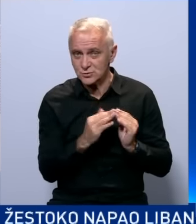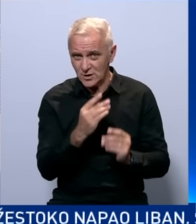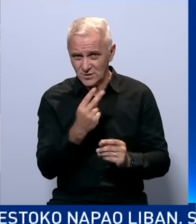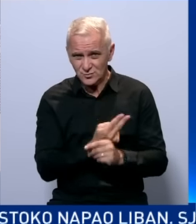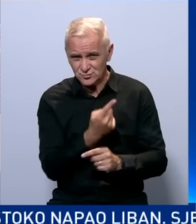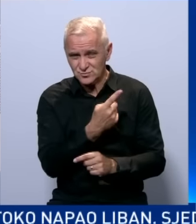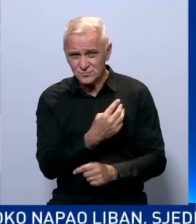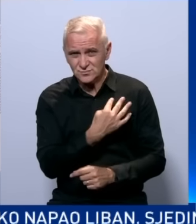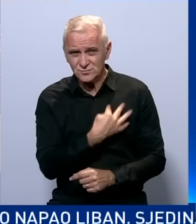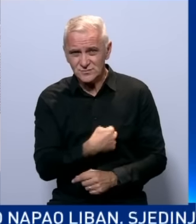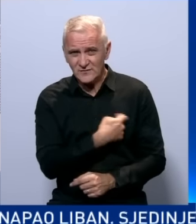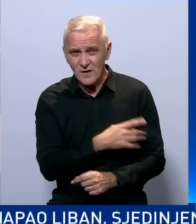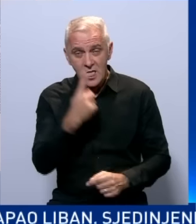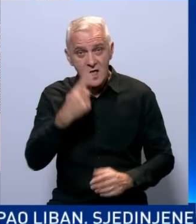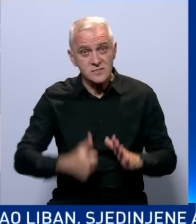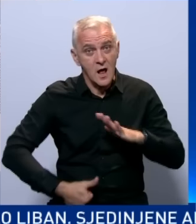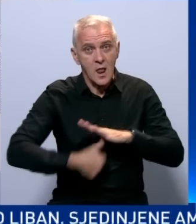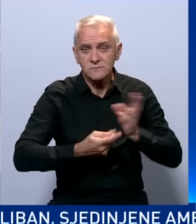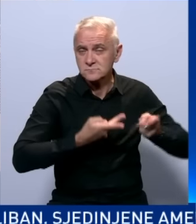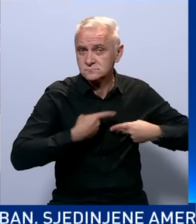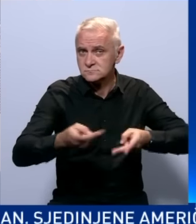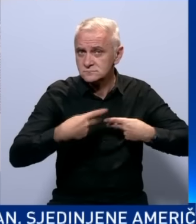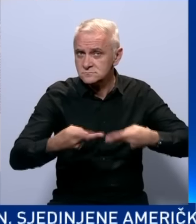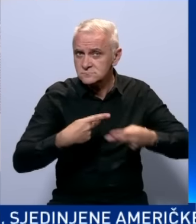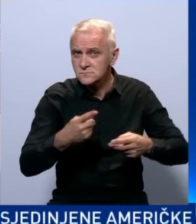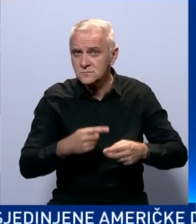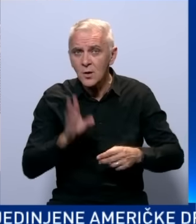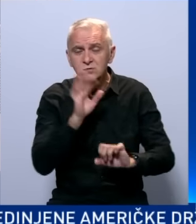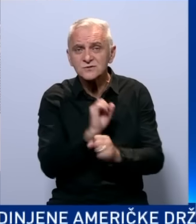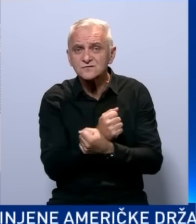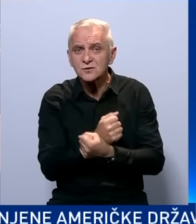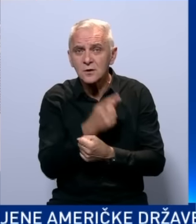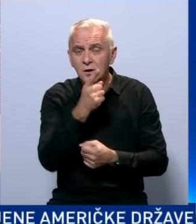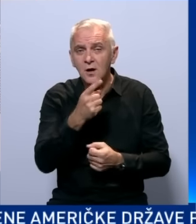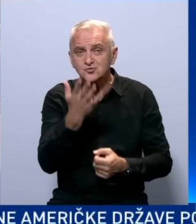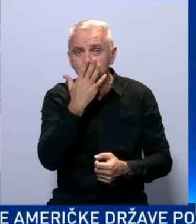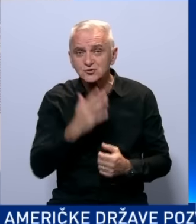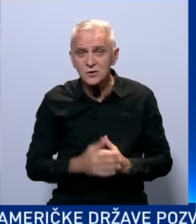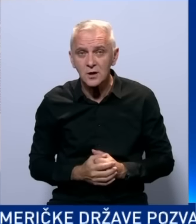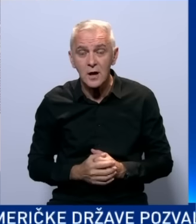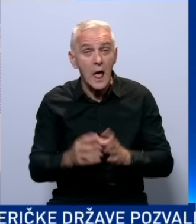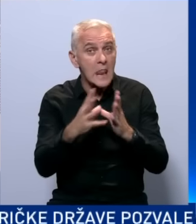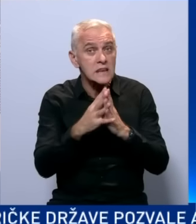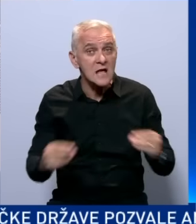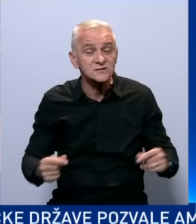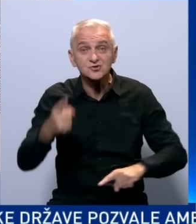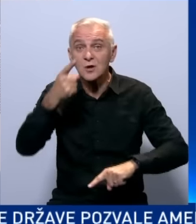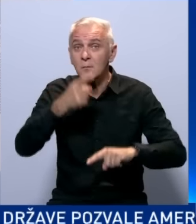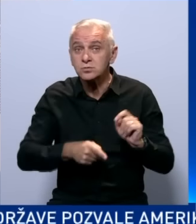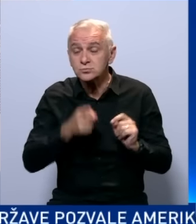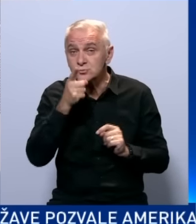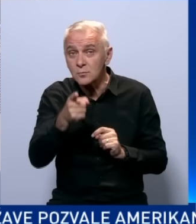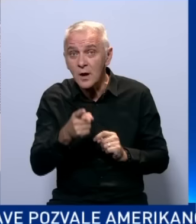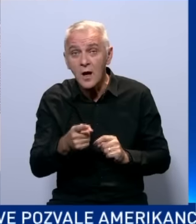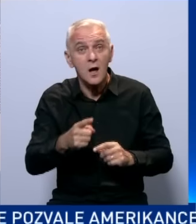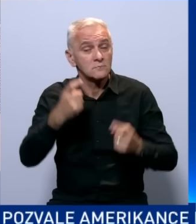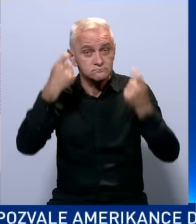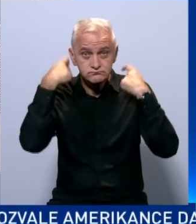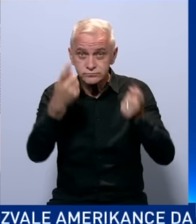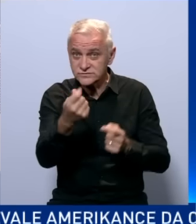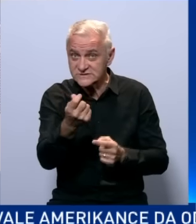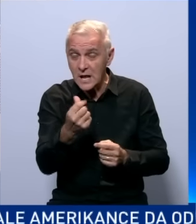susjedna zemlja jedna od glavnih snabdjevača bosansko-hercegovačkog tržišta ovom robom. Nestašica i posljedično tome enormno